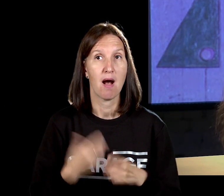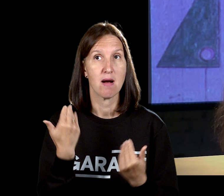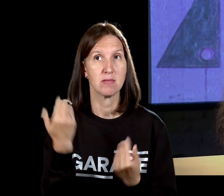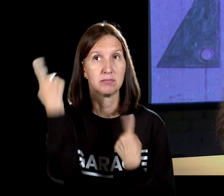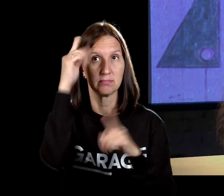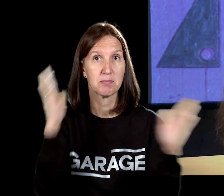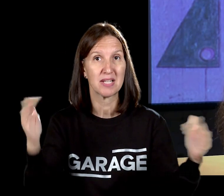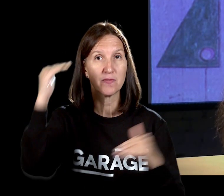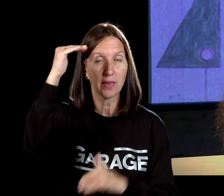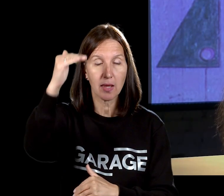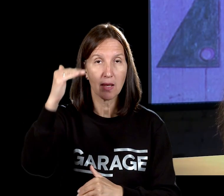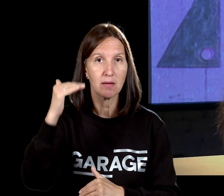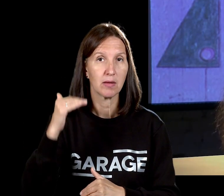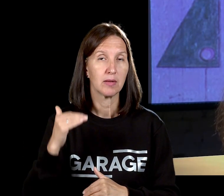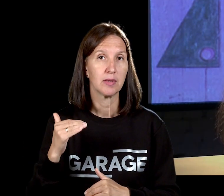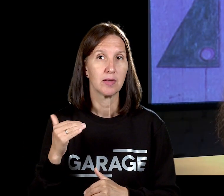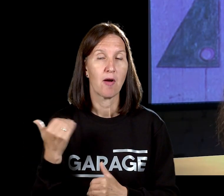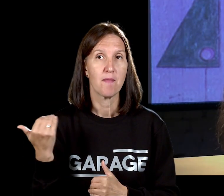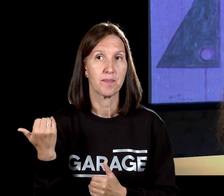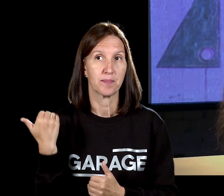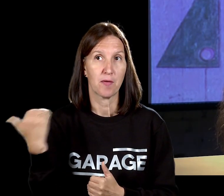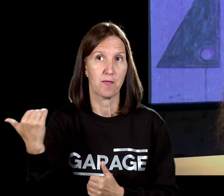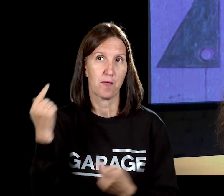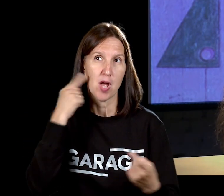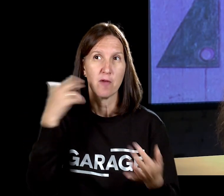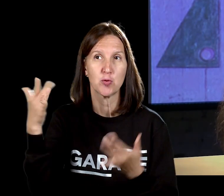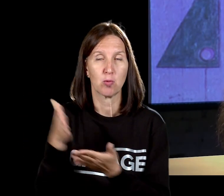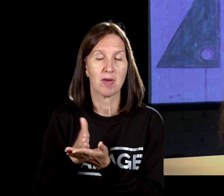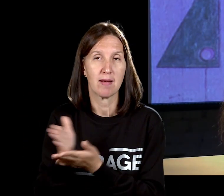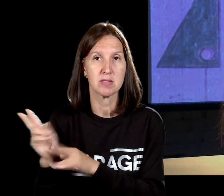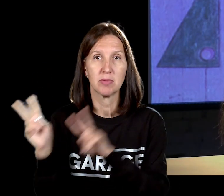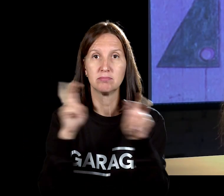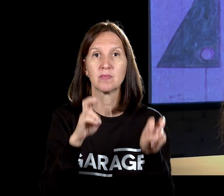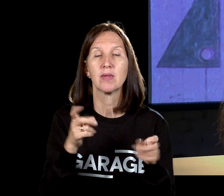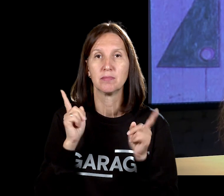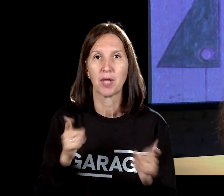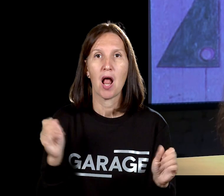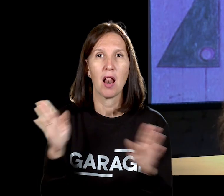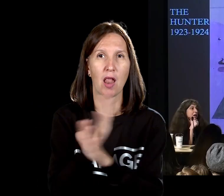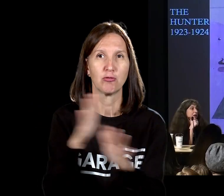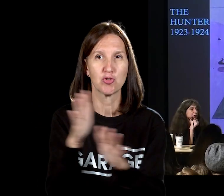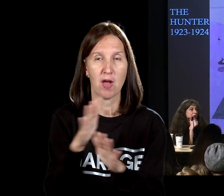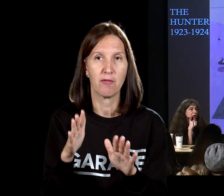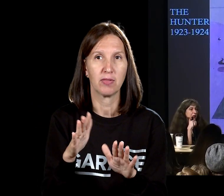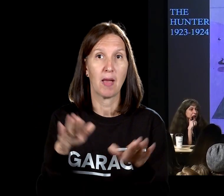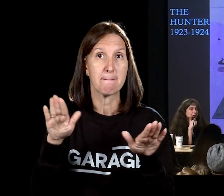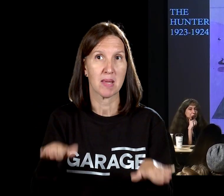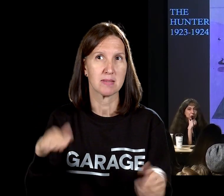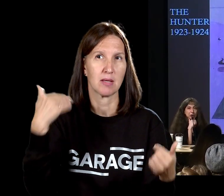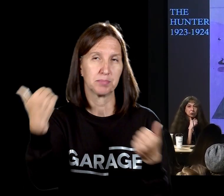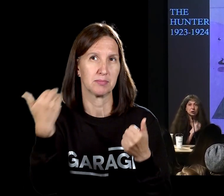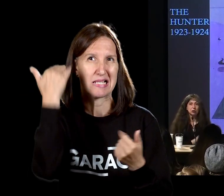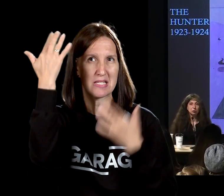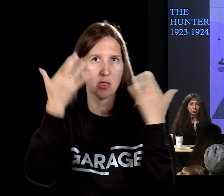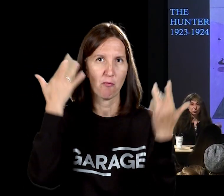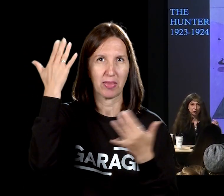которые, собственно говоря, в сюрреалистическом духе назывались как действительно ландшафты сновидений. Ландшафты сновидений,